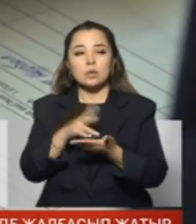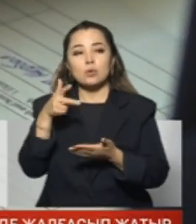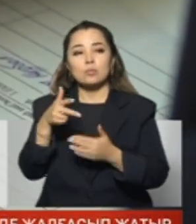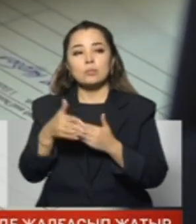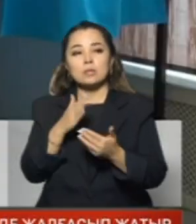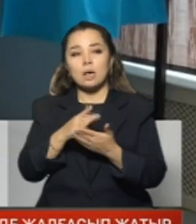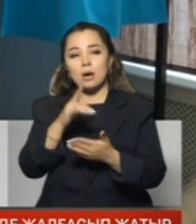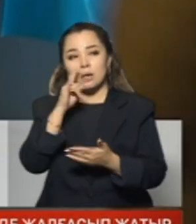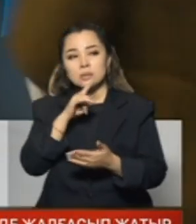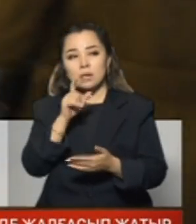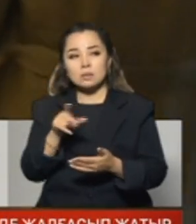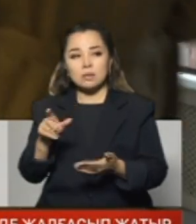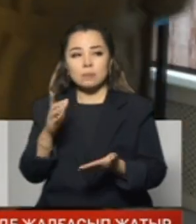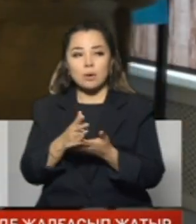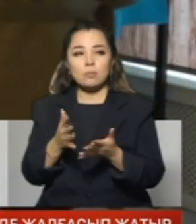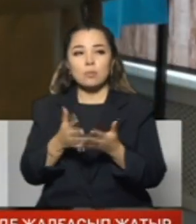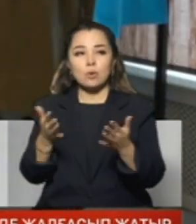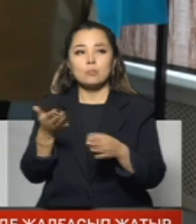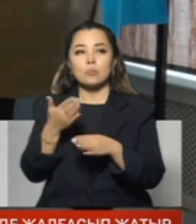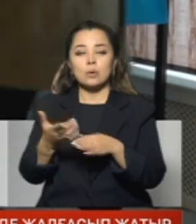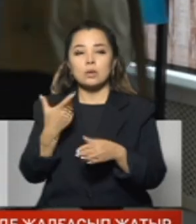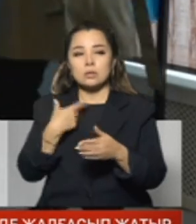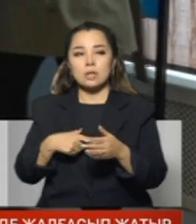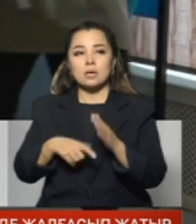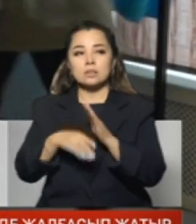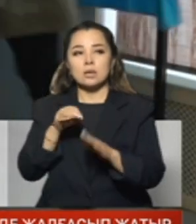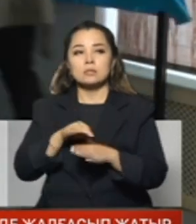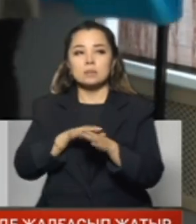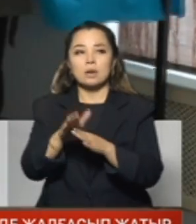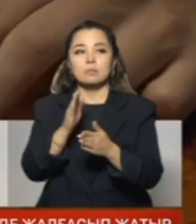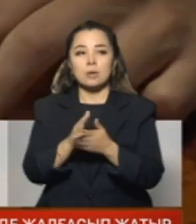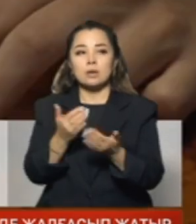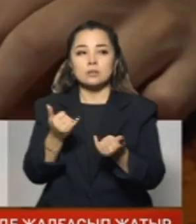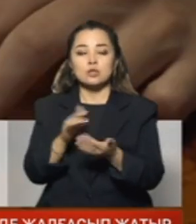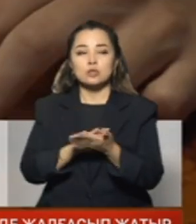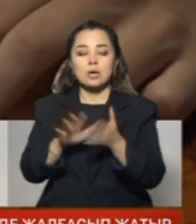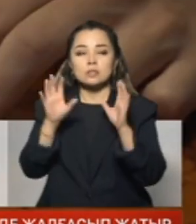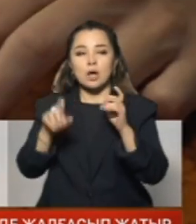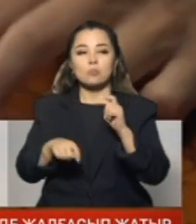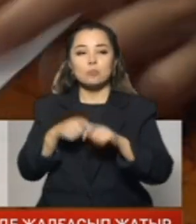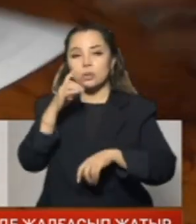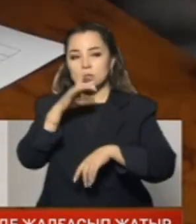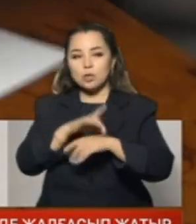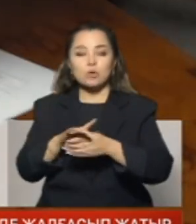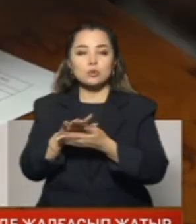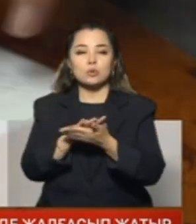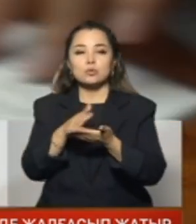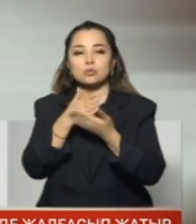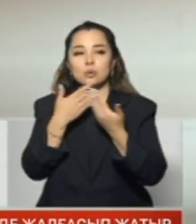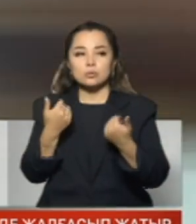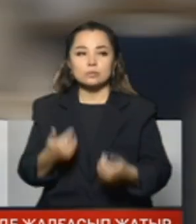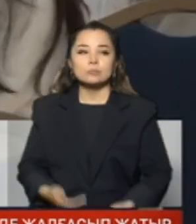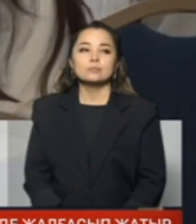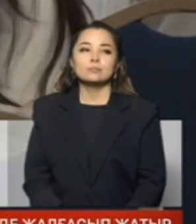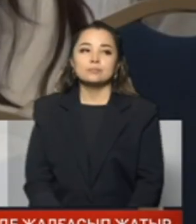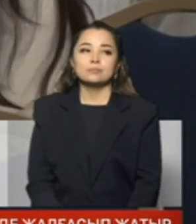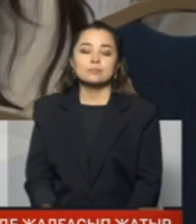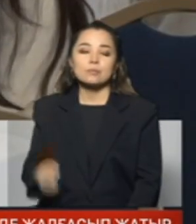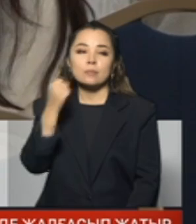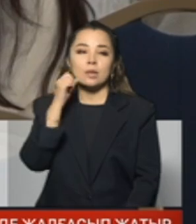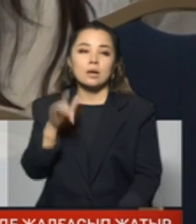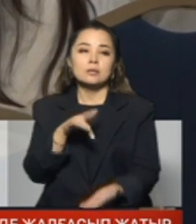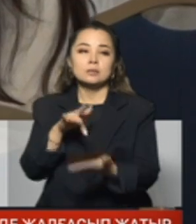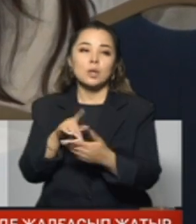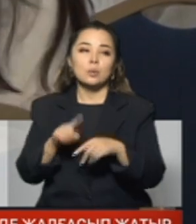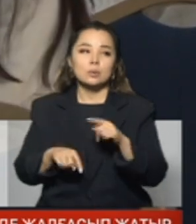3000-нан астам қатысушының басым бөлігі өз таңдауын жасады. Сондай-ақ ешқандай заң бұзушылық фактілері тіркелмеген. Мәскеуде